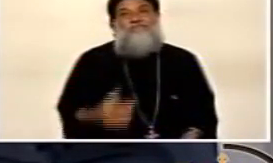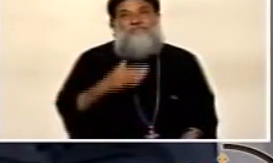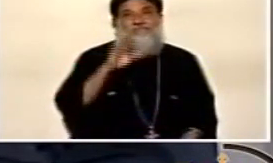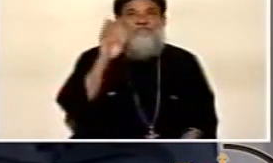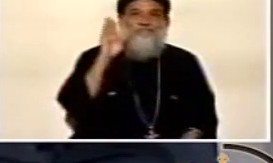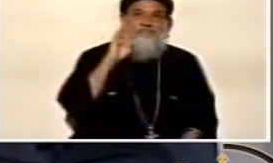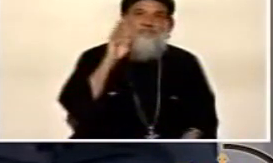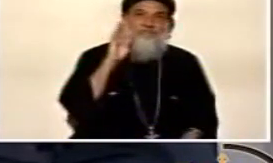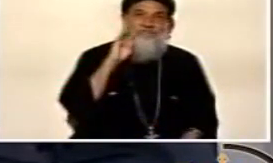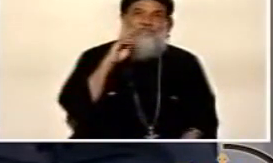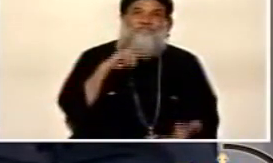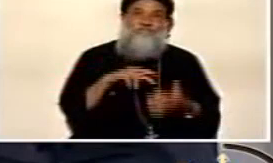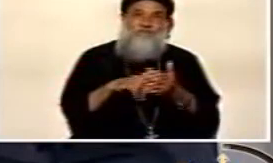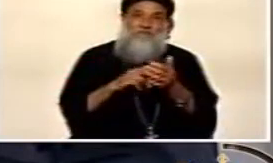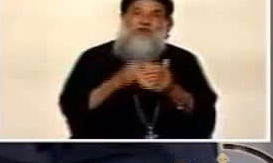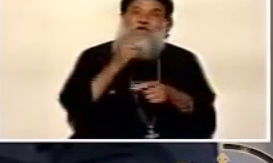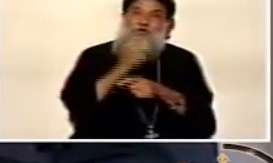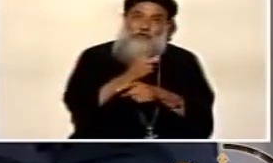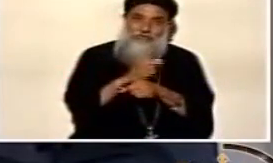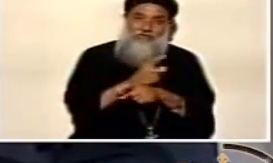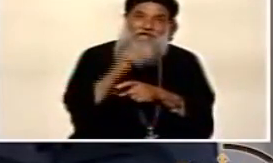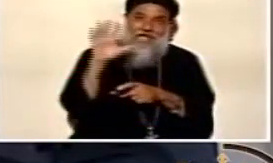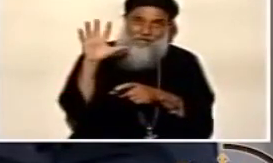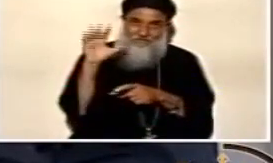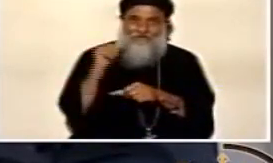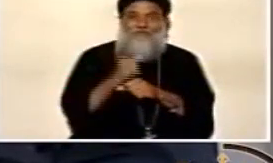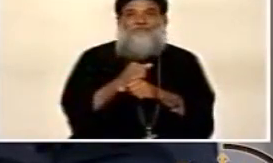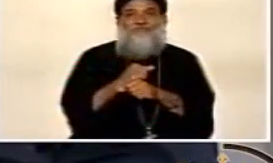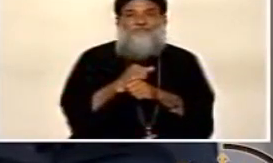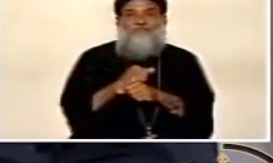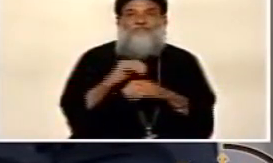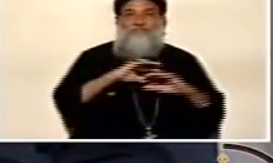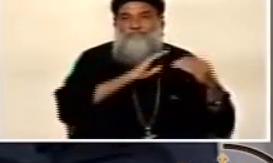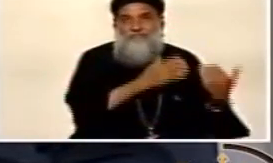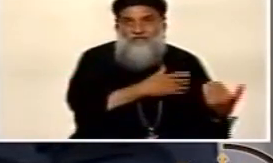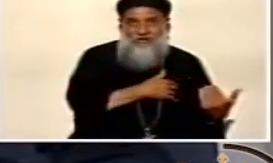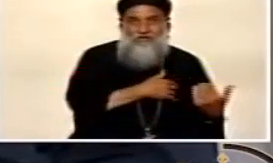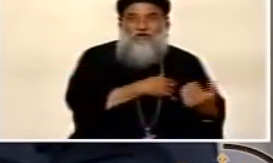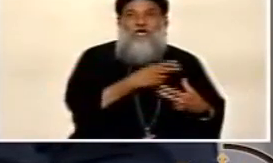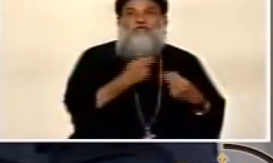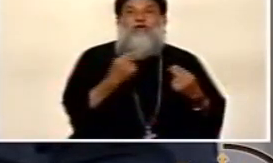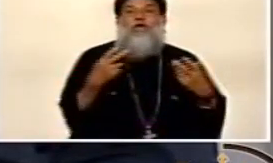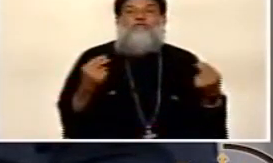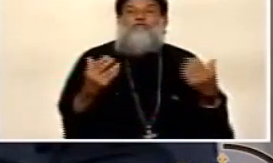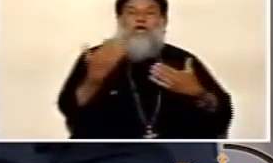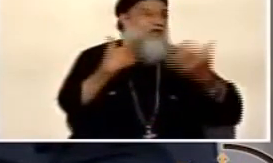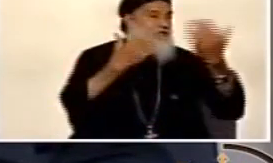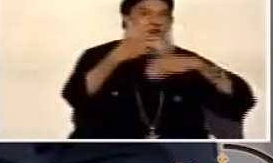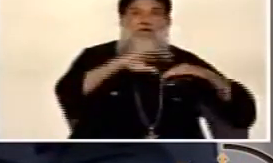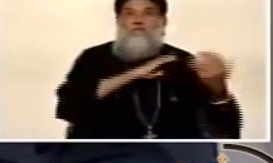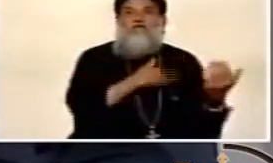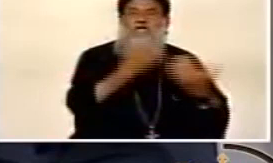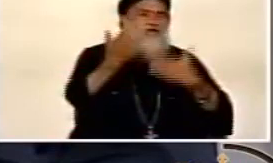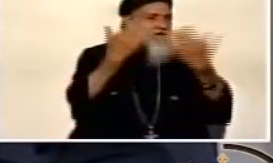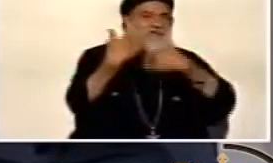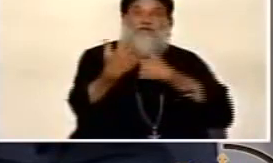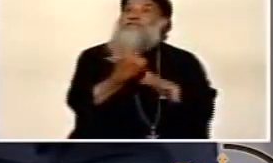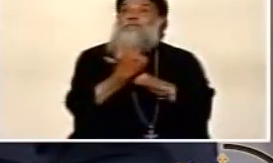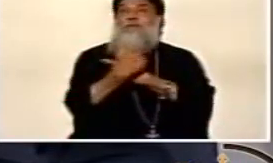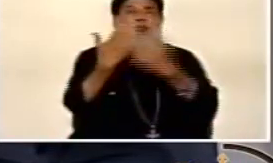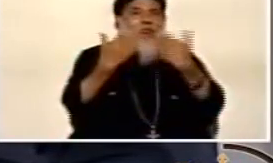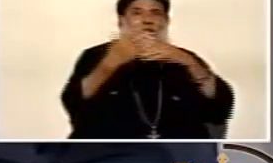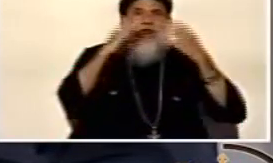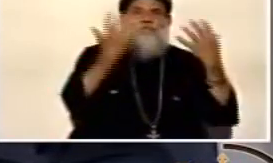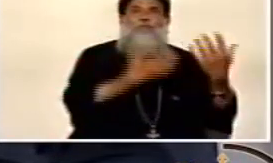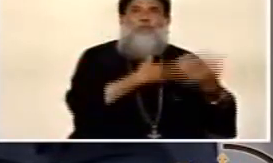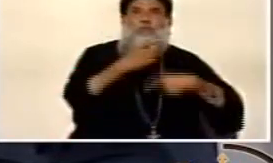بيتكلم عن أعمال الرسل الإصحاح الخامس، وكان مؤمنون ينضمون للرب أكثر جماهير من رجال ونساء،